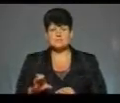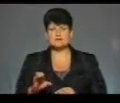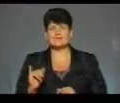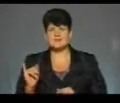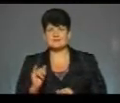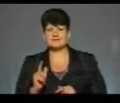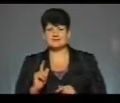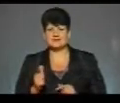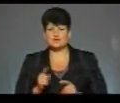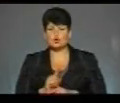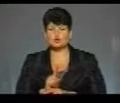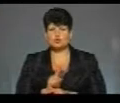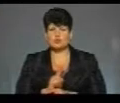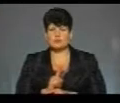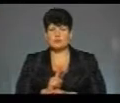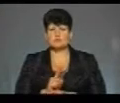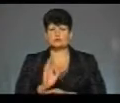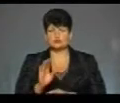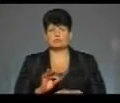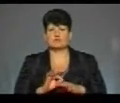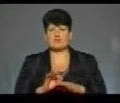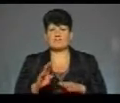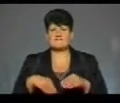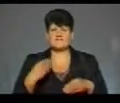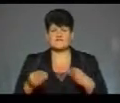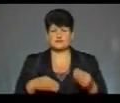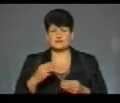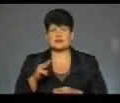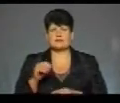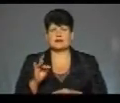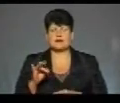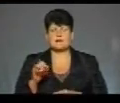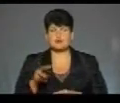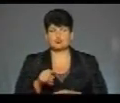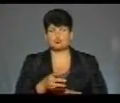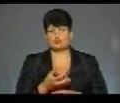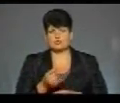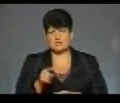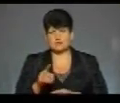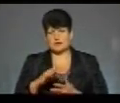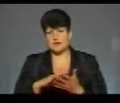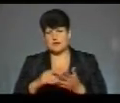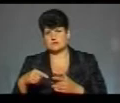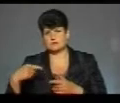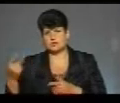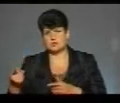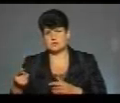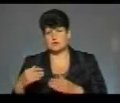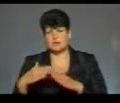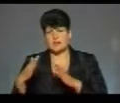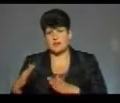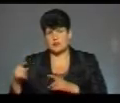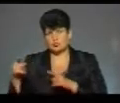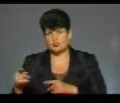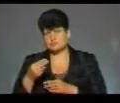згідно норми контрольної порції, буде здійснюватися видача термоса. Військовослужбовці тут отримують і далі приходять в палатку для